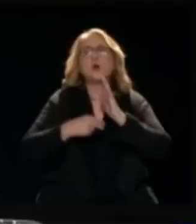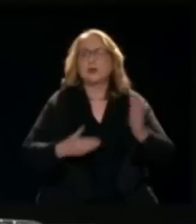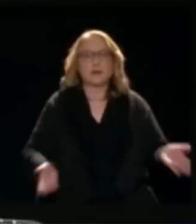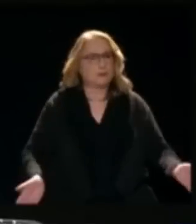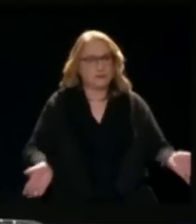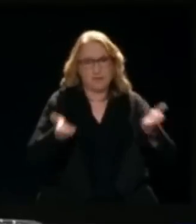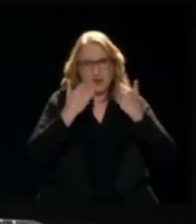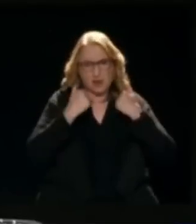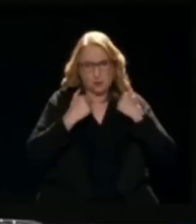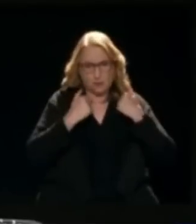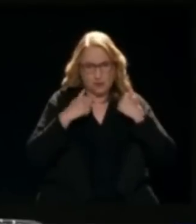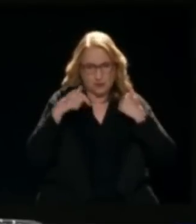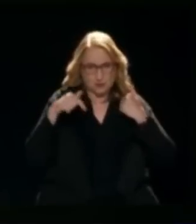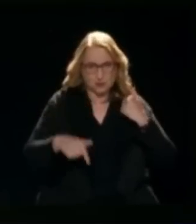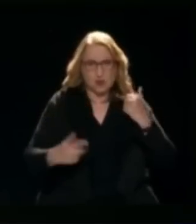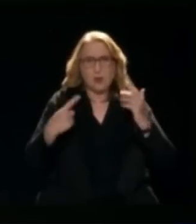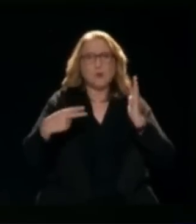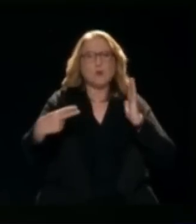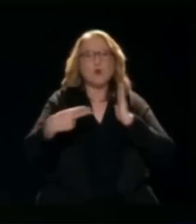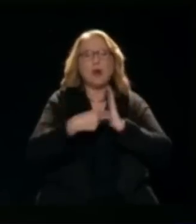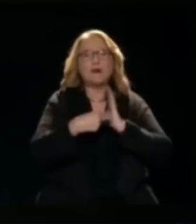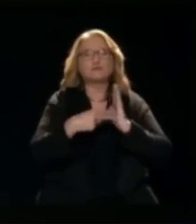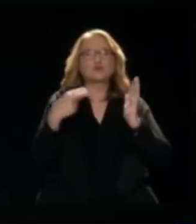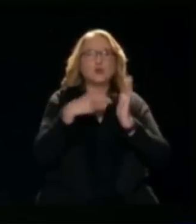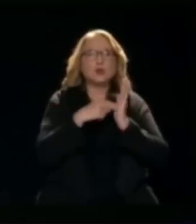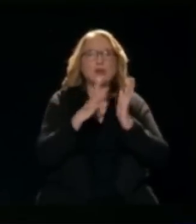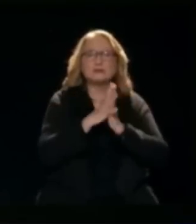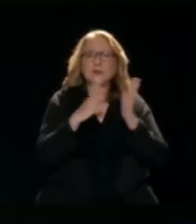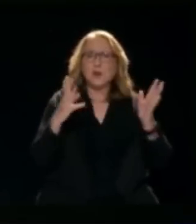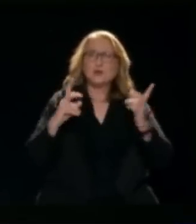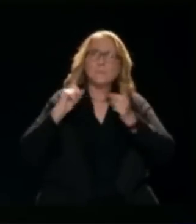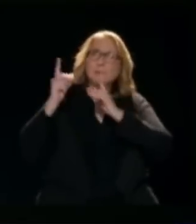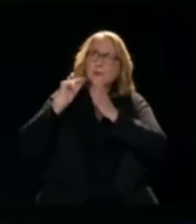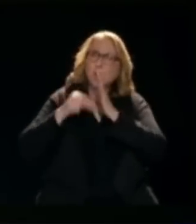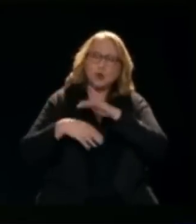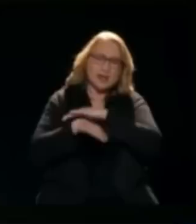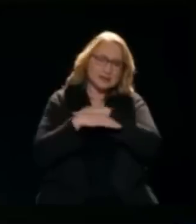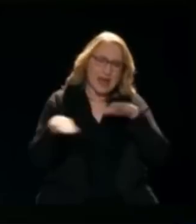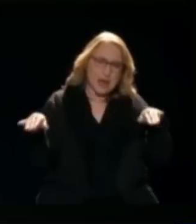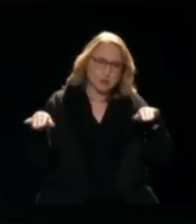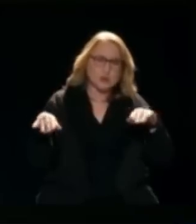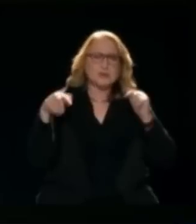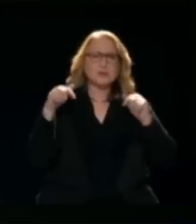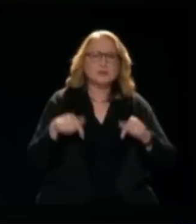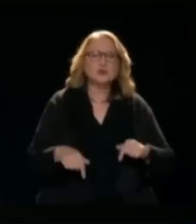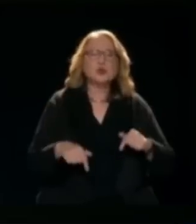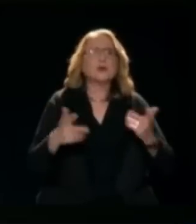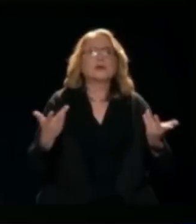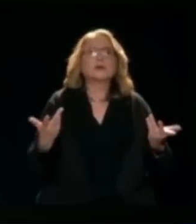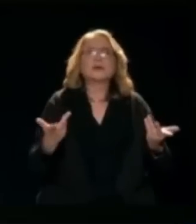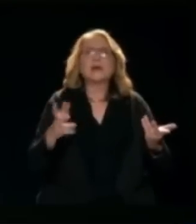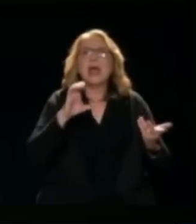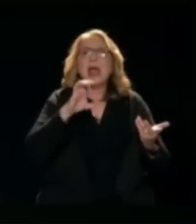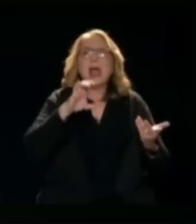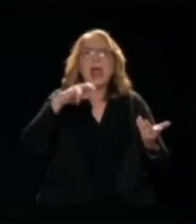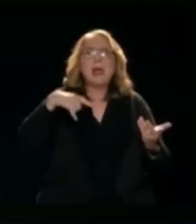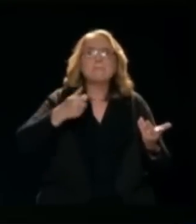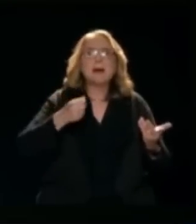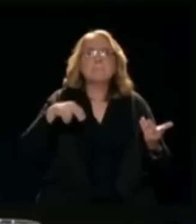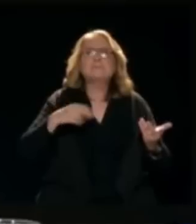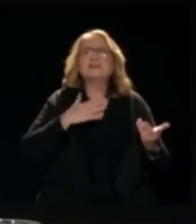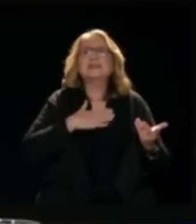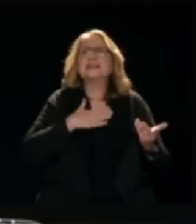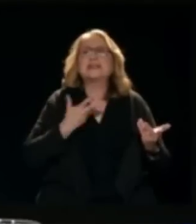μνημόνια από τον Αύγουστο του 2018. Άρα θέλω να ρωτήσω, ποιος ο λόγος ύπαρξης του ΕΠΑΜ στη σημερινή